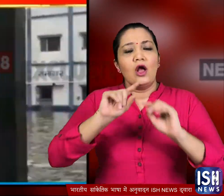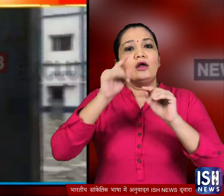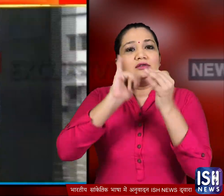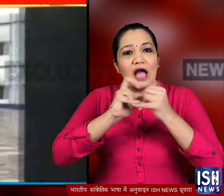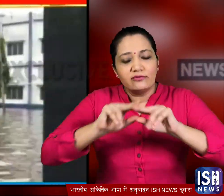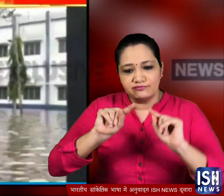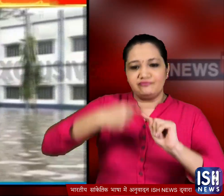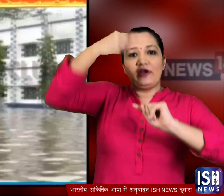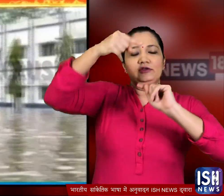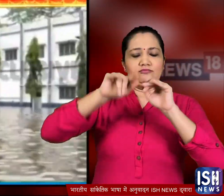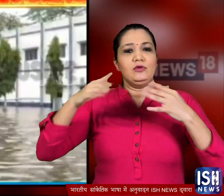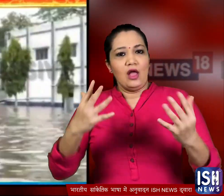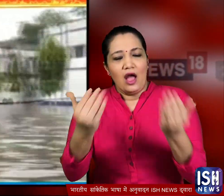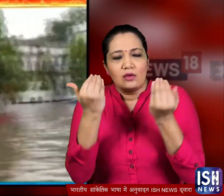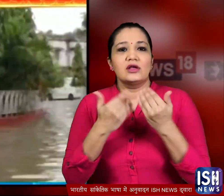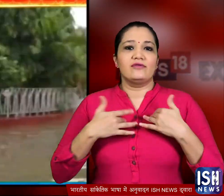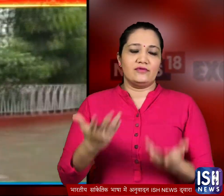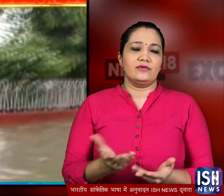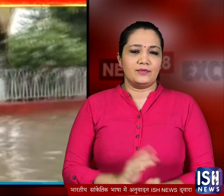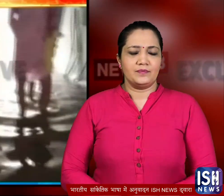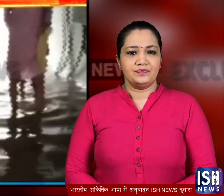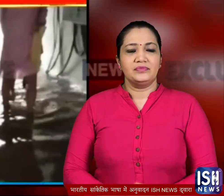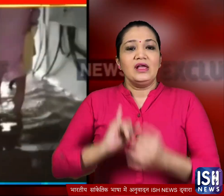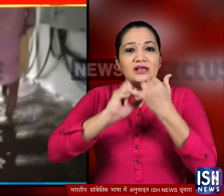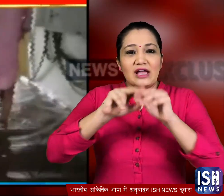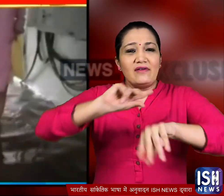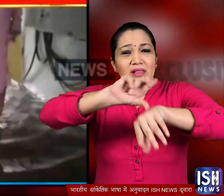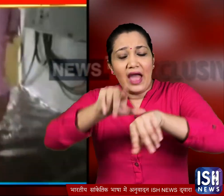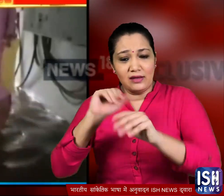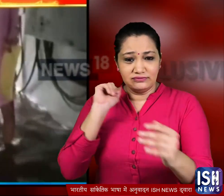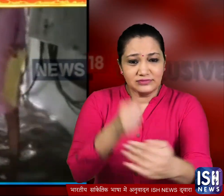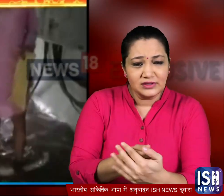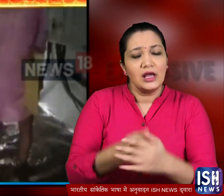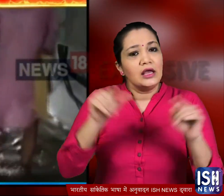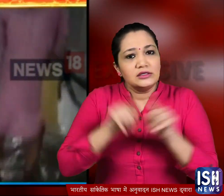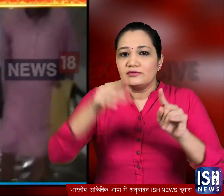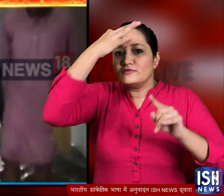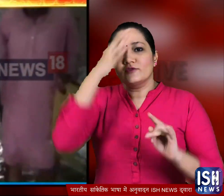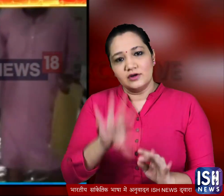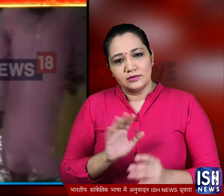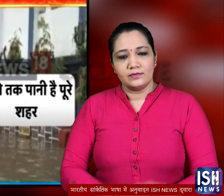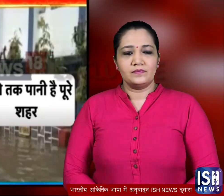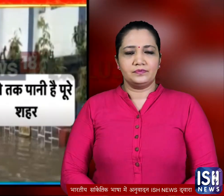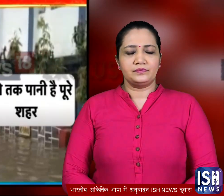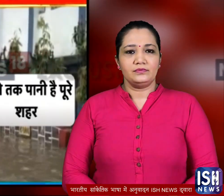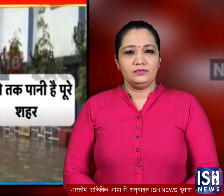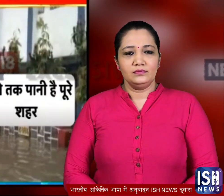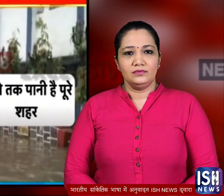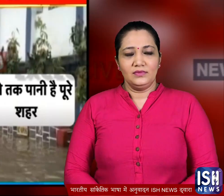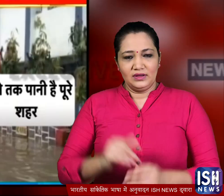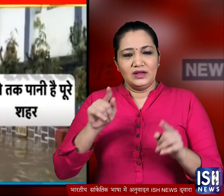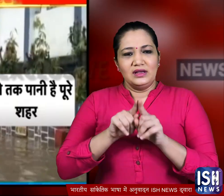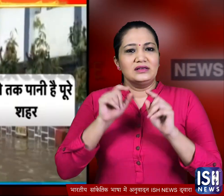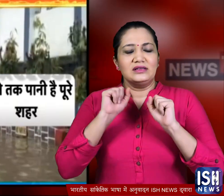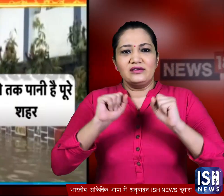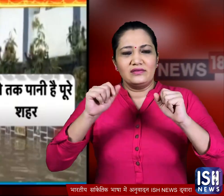पहली मंजिल पर पहुंच गए ताकि वो खुद को भी गीला होने से बचा सकें। जो कर्मचारी वहां बाद में पहुंचे उन्होंने भी कम परेशानी नहीं उठाई। पूरा जान बहल गया